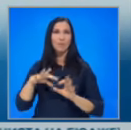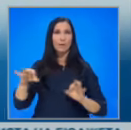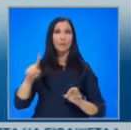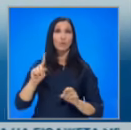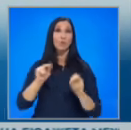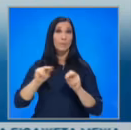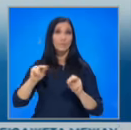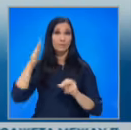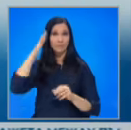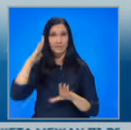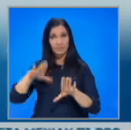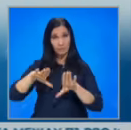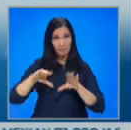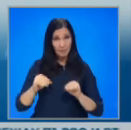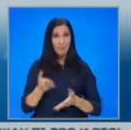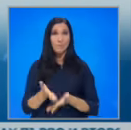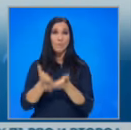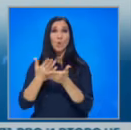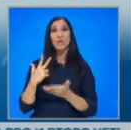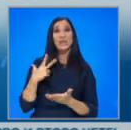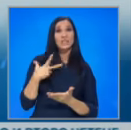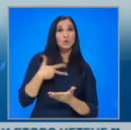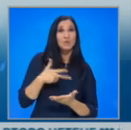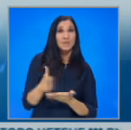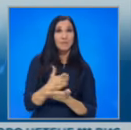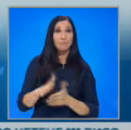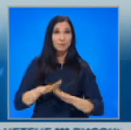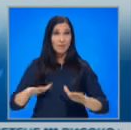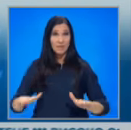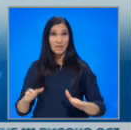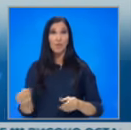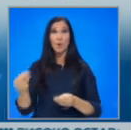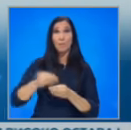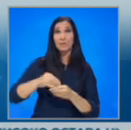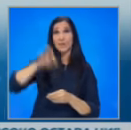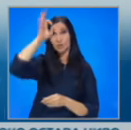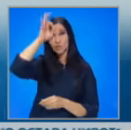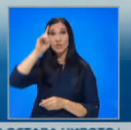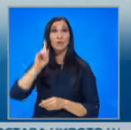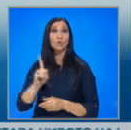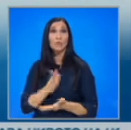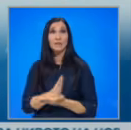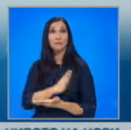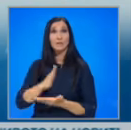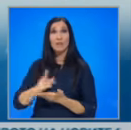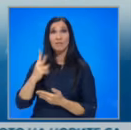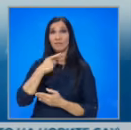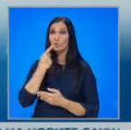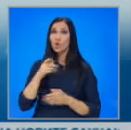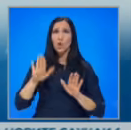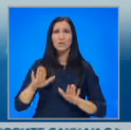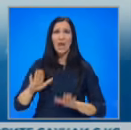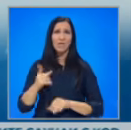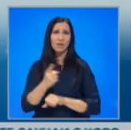Образователното министерство предприе, за да подпомогне социализацията между децата и да компенсира учениците, които през последните 2 години прекараха